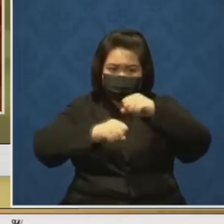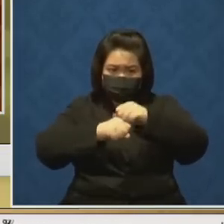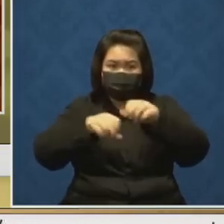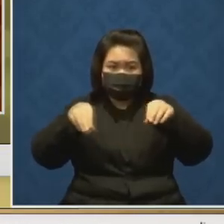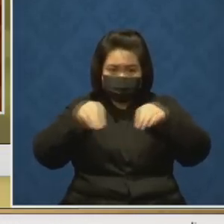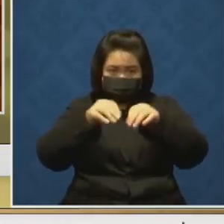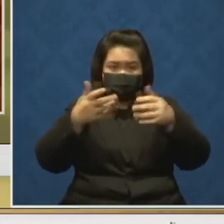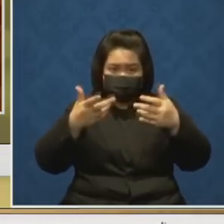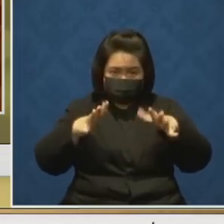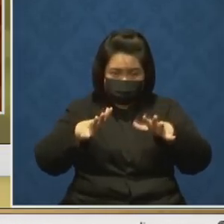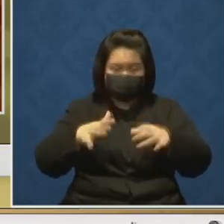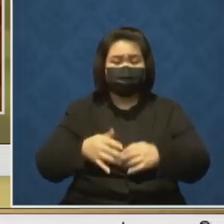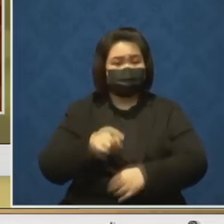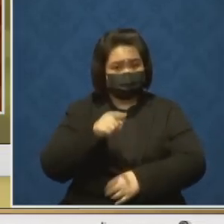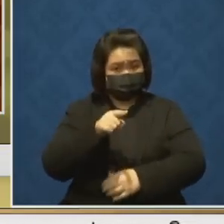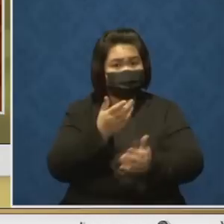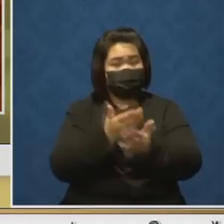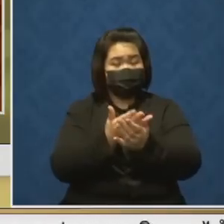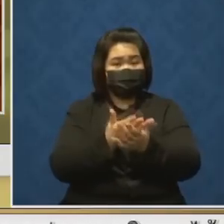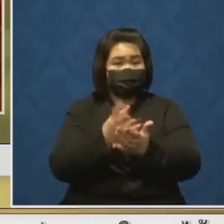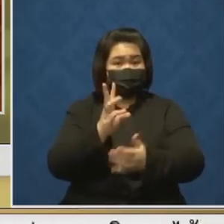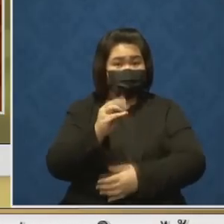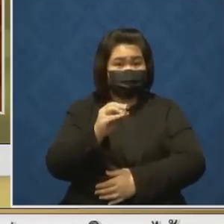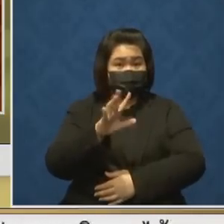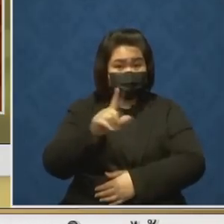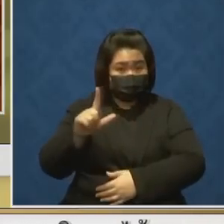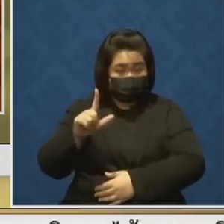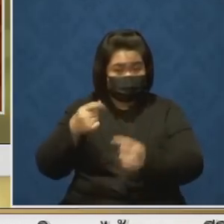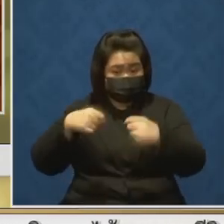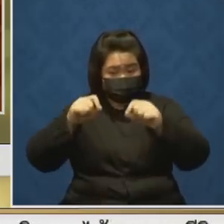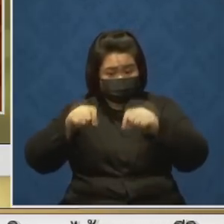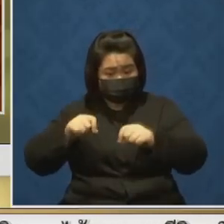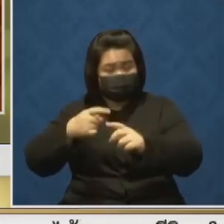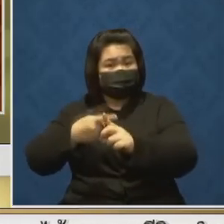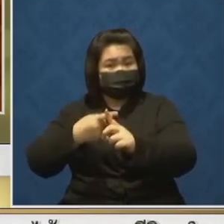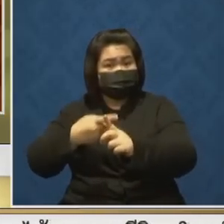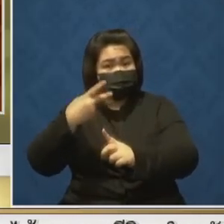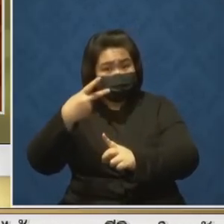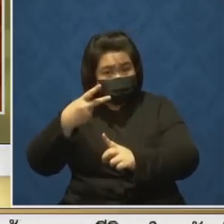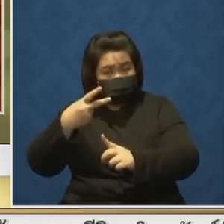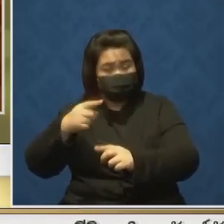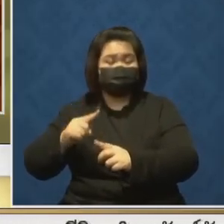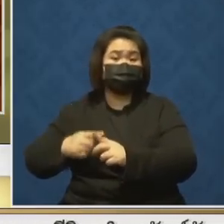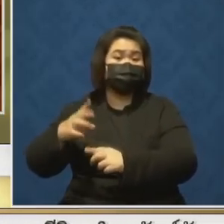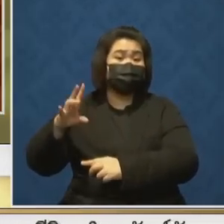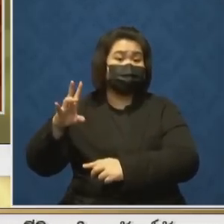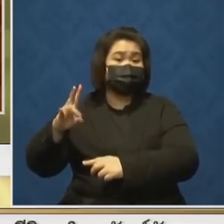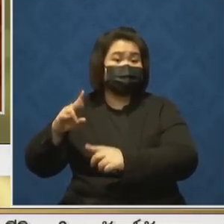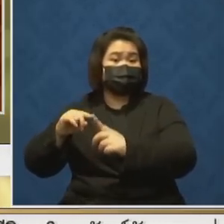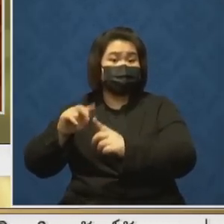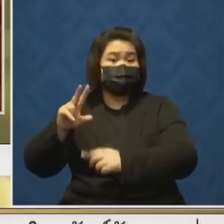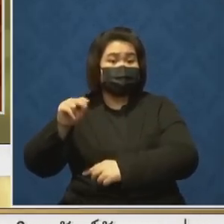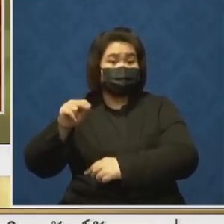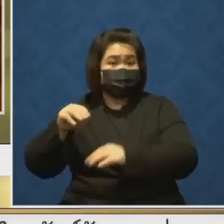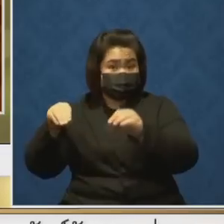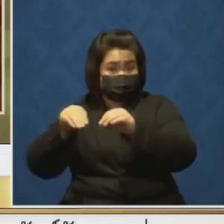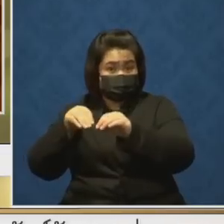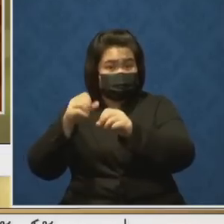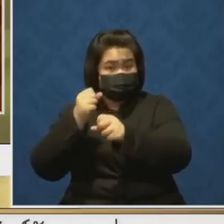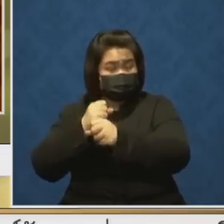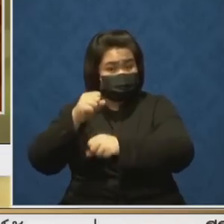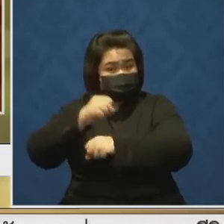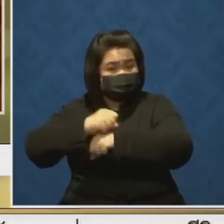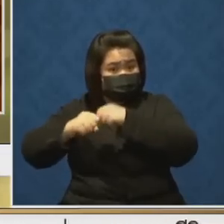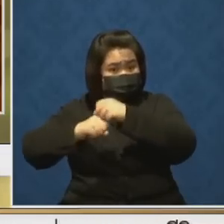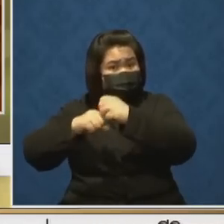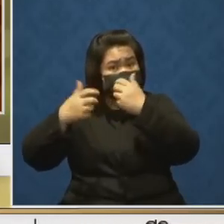ครงการระดบ 65 ล้านเซ็สัญญากัน 2 เดือนพอ 30 กรัฎาคมสร้างเกืบจะเสรจแล้วดิฉันถามวาท่